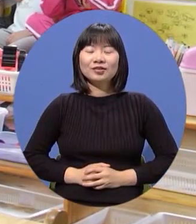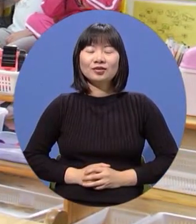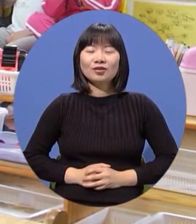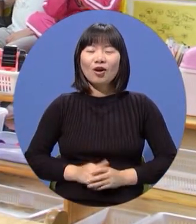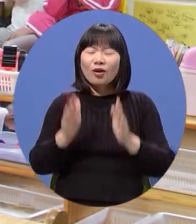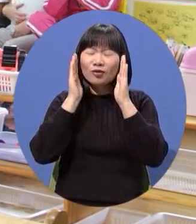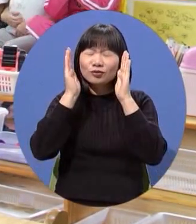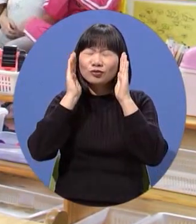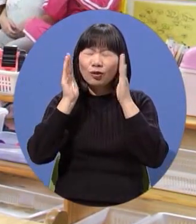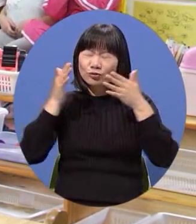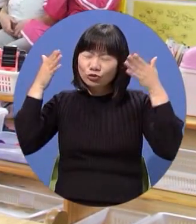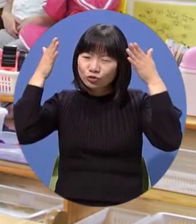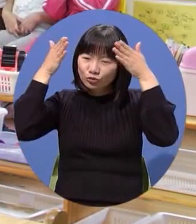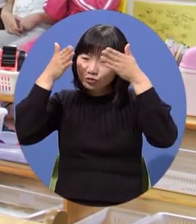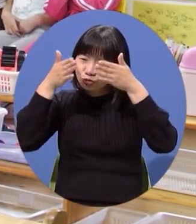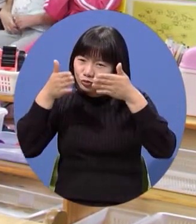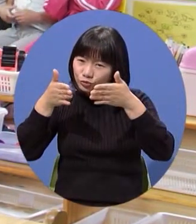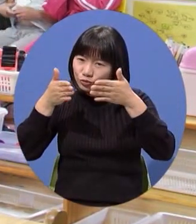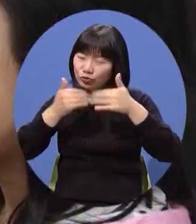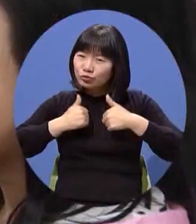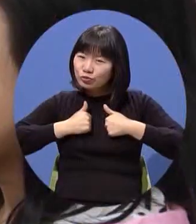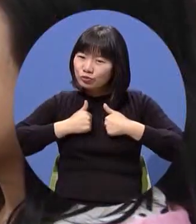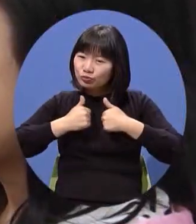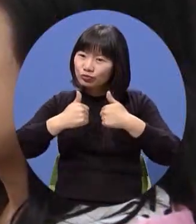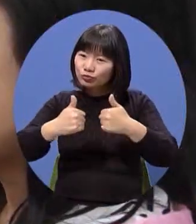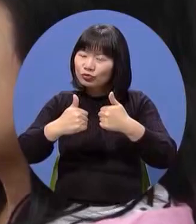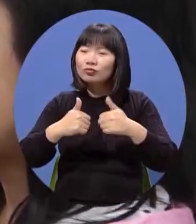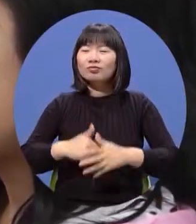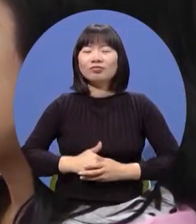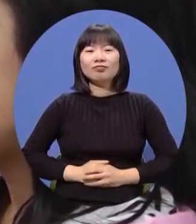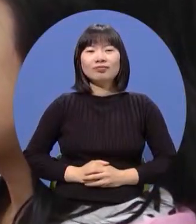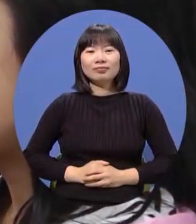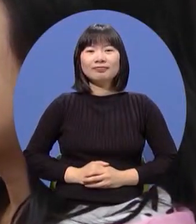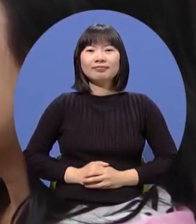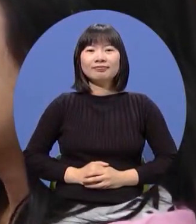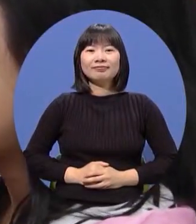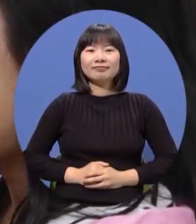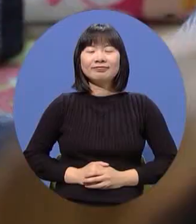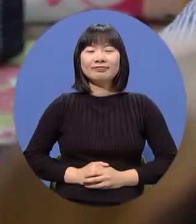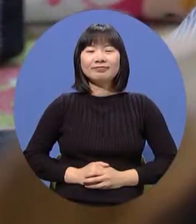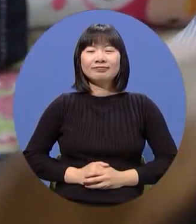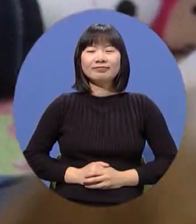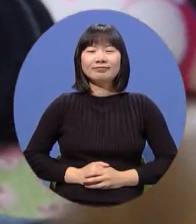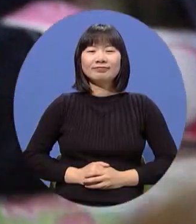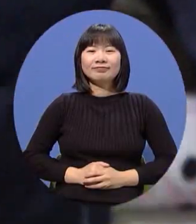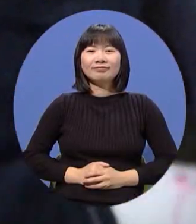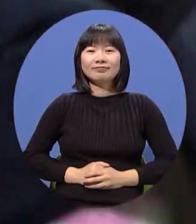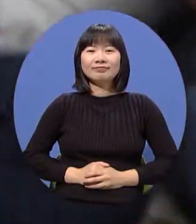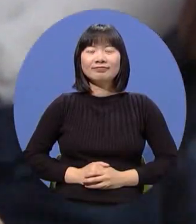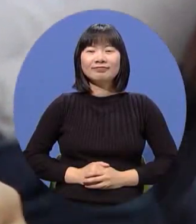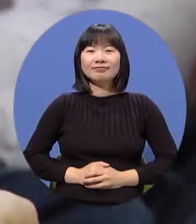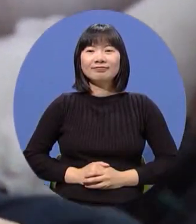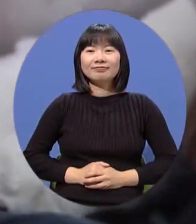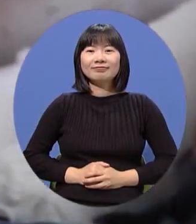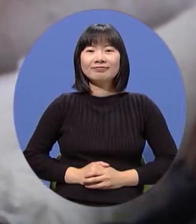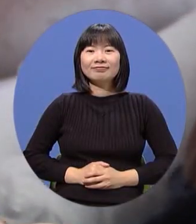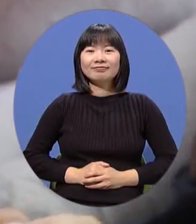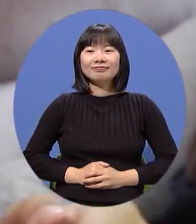한창 수업 중인데요. 경청해 줄 수 있어요. 야구 경기가 잇따라 취소되고 있는 다시 길에